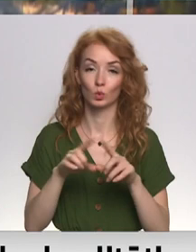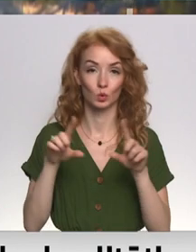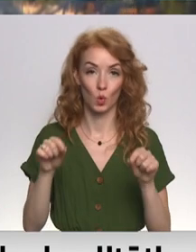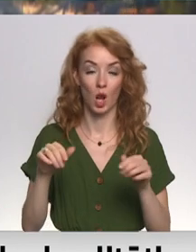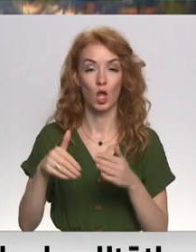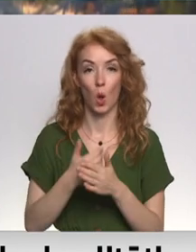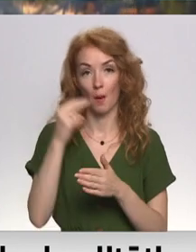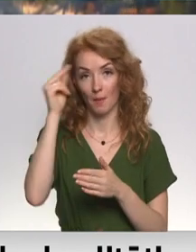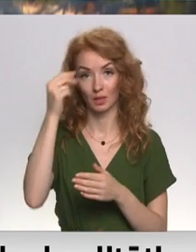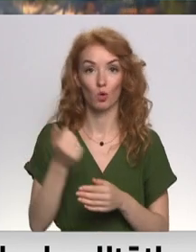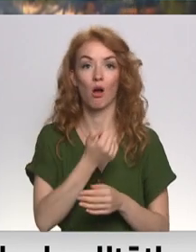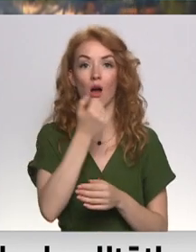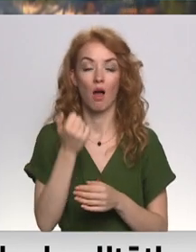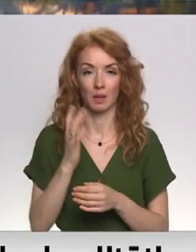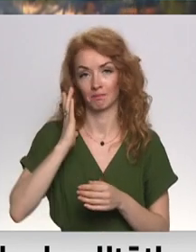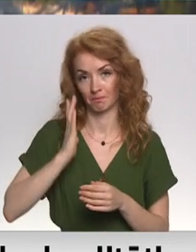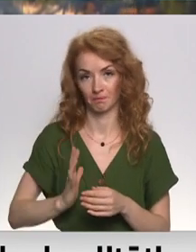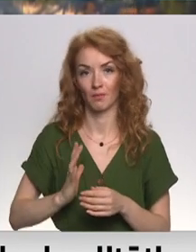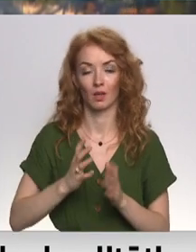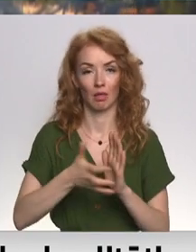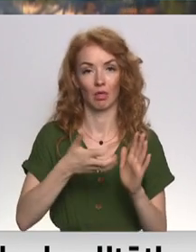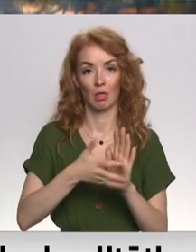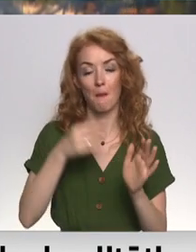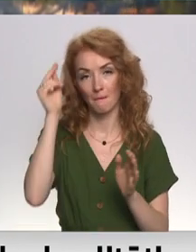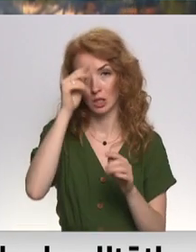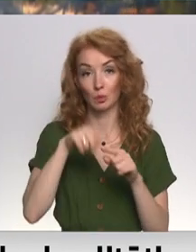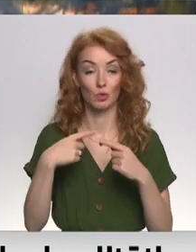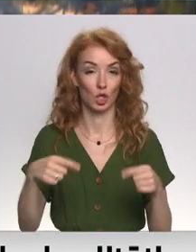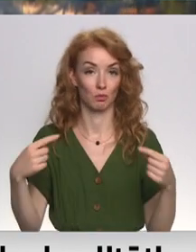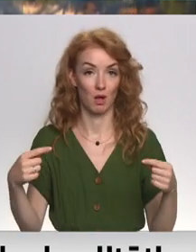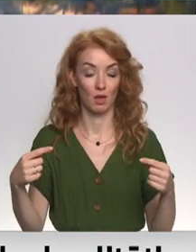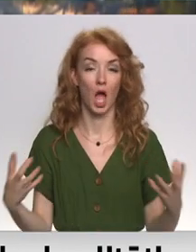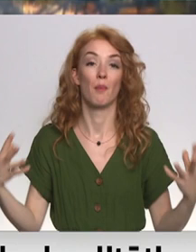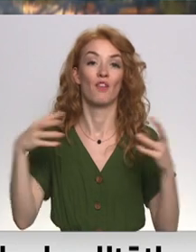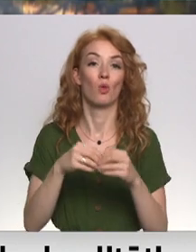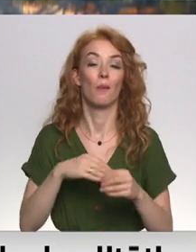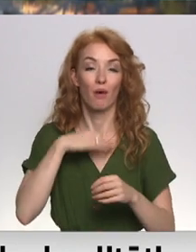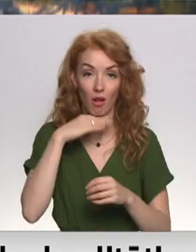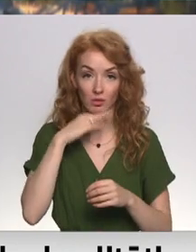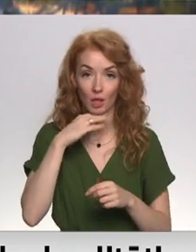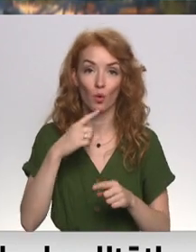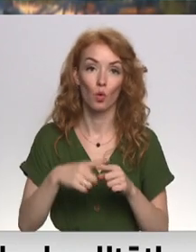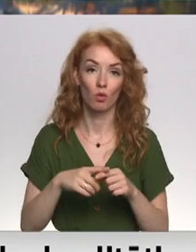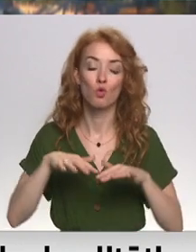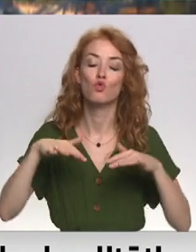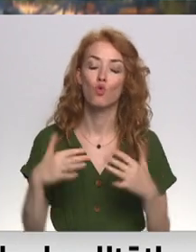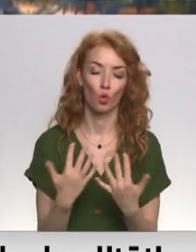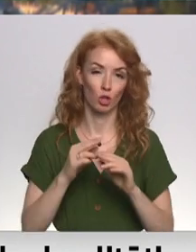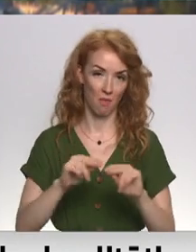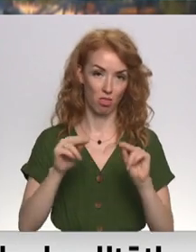jaunajā mācību gadā būs jārēķinās ar iztrūkstošām mācību stundām, apvienotām klasēm un pārgurušiem